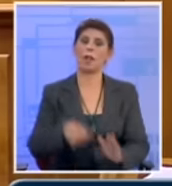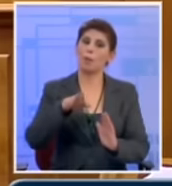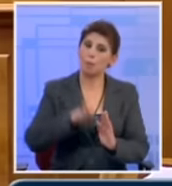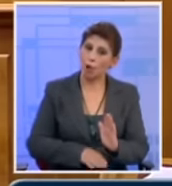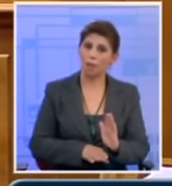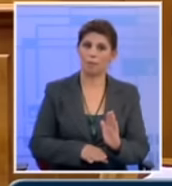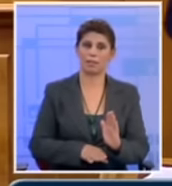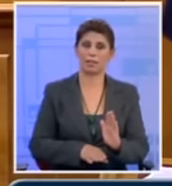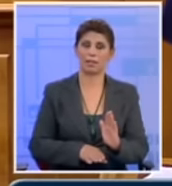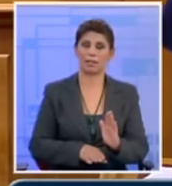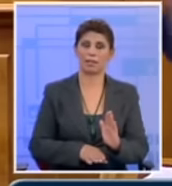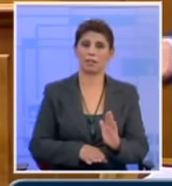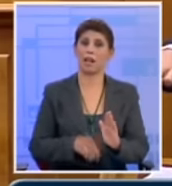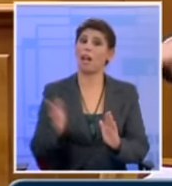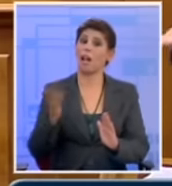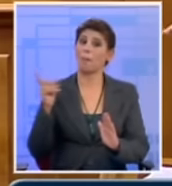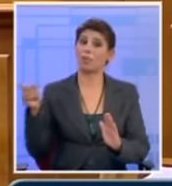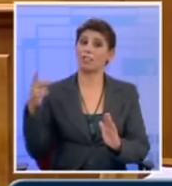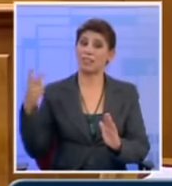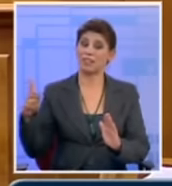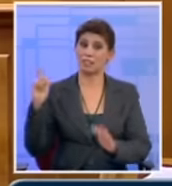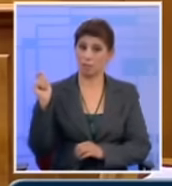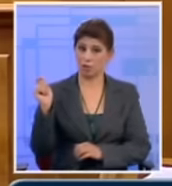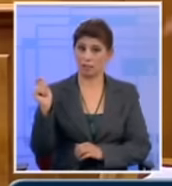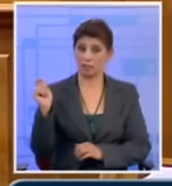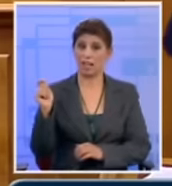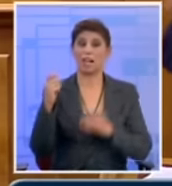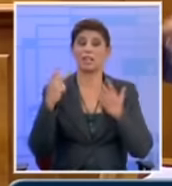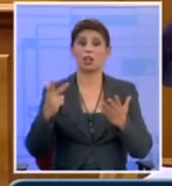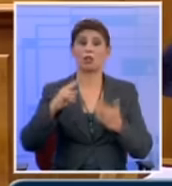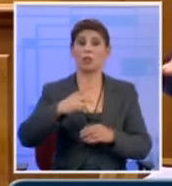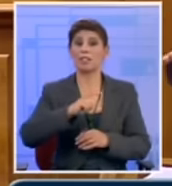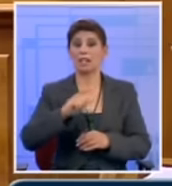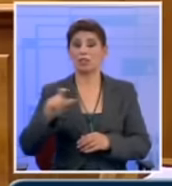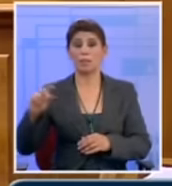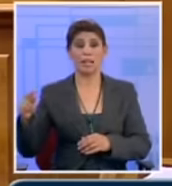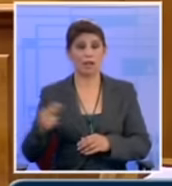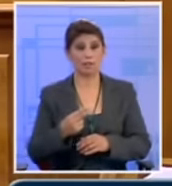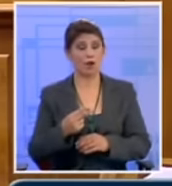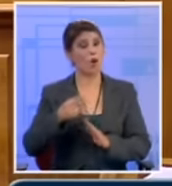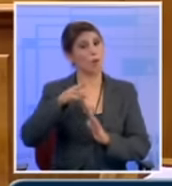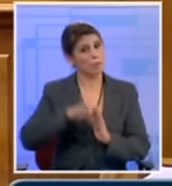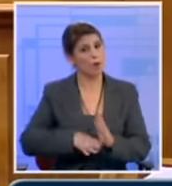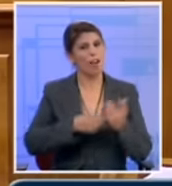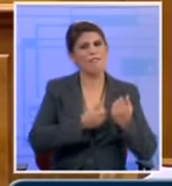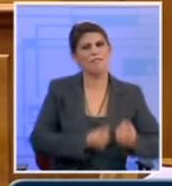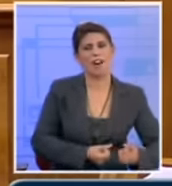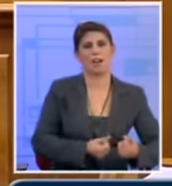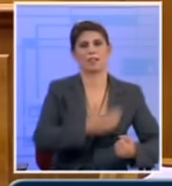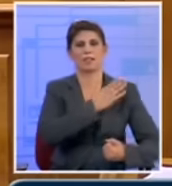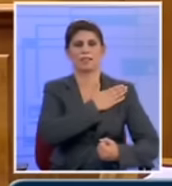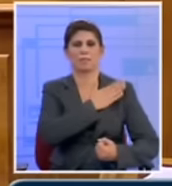χαμηλότερη από ότι η δική σας πολιτική, κατά 8 δισεκατομμύρια ευρώ λιγότερα βάρη στην